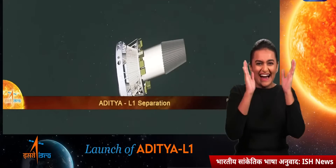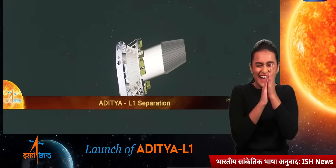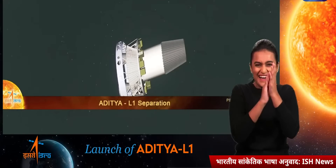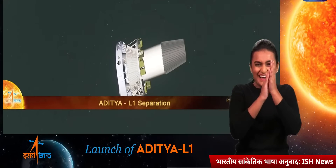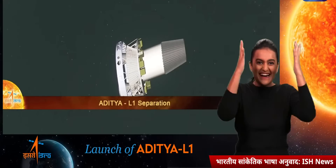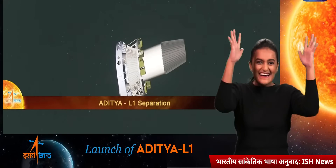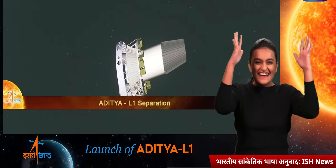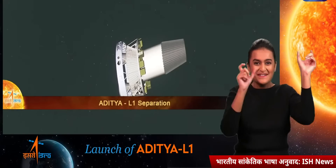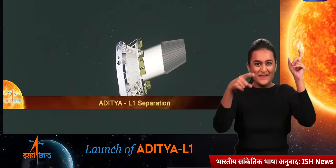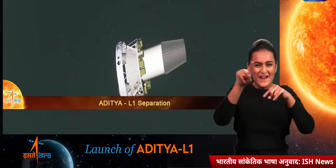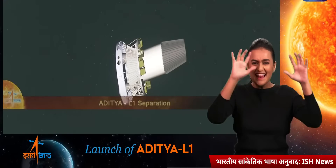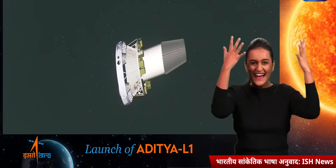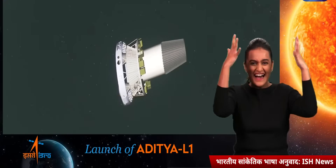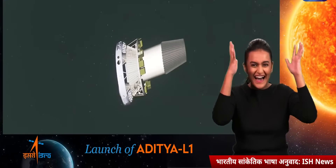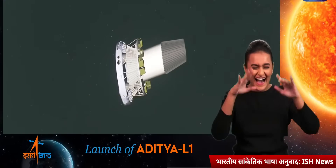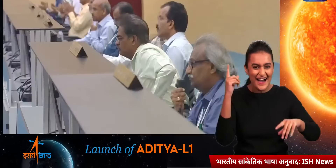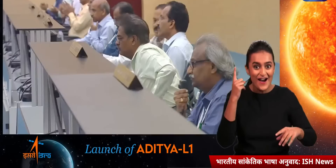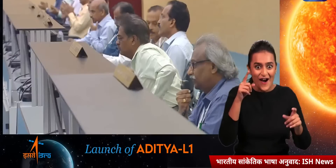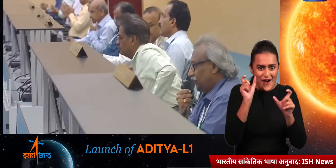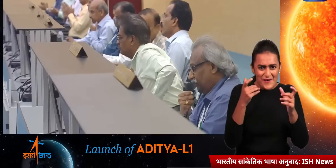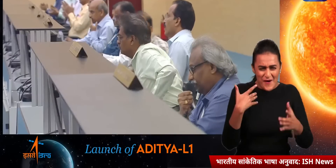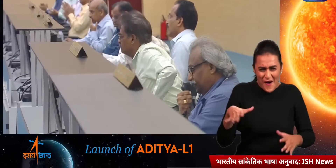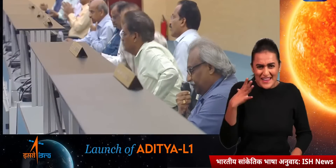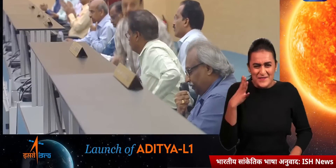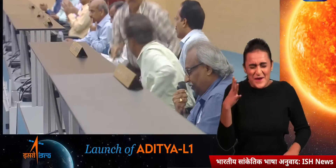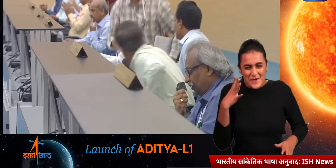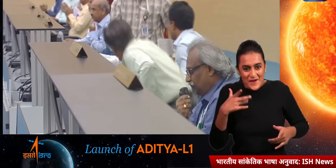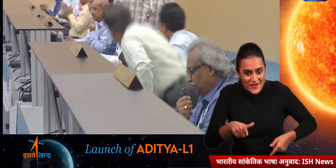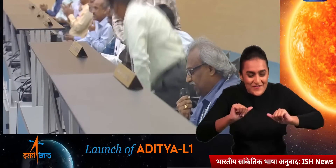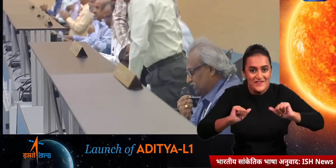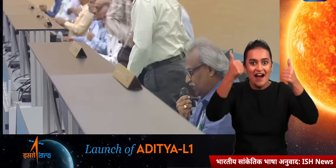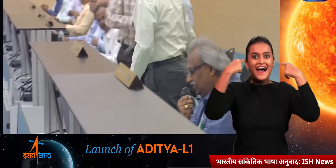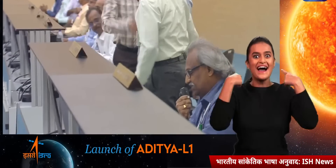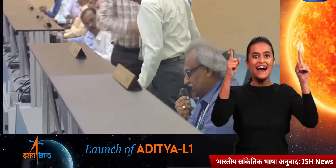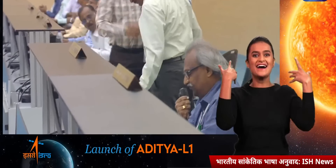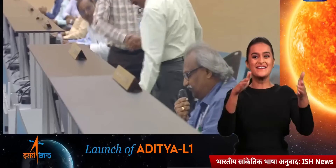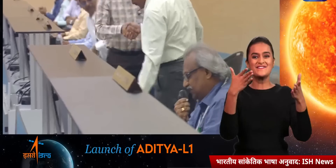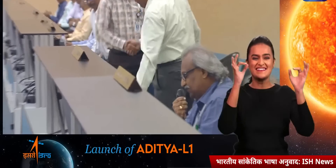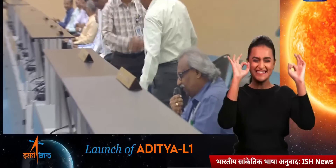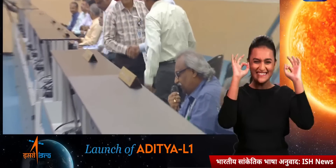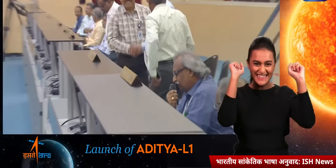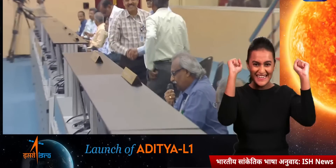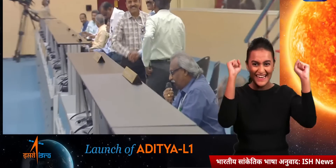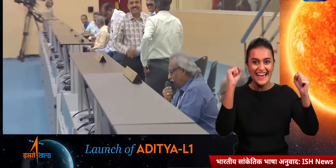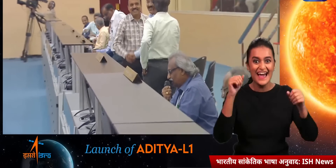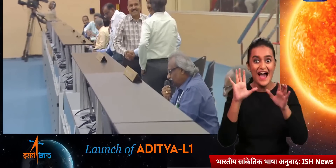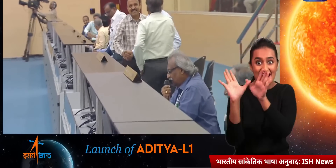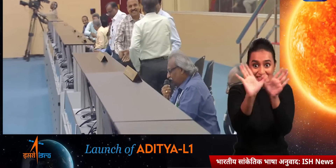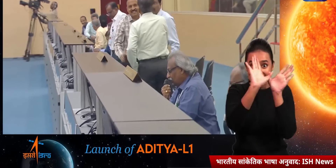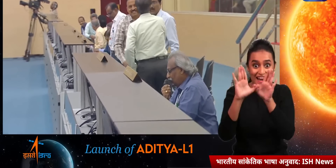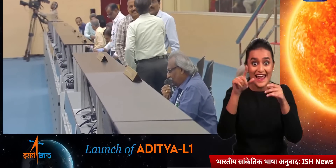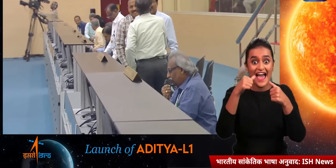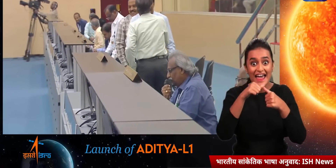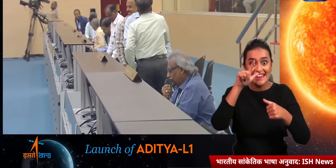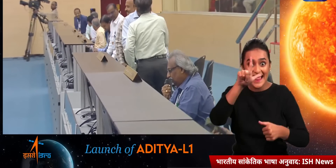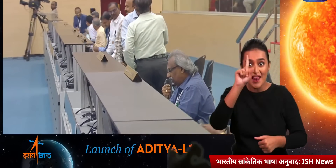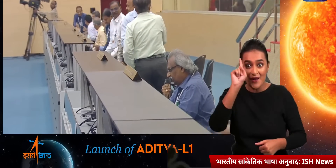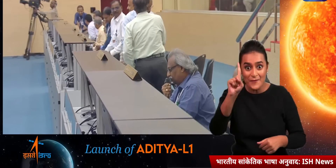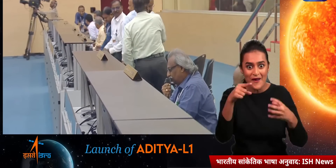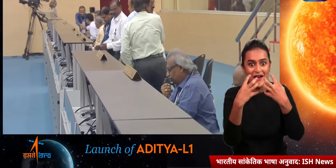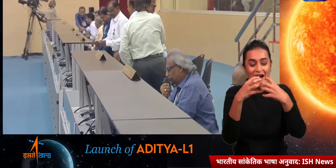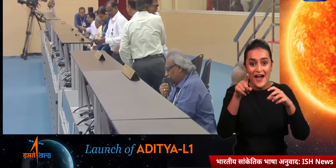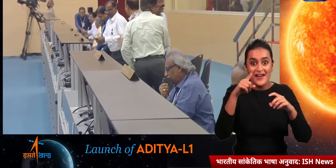और जिसका इंतजार था वह पल आ चुका है। इसकी पुष्टि कर दी गई है। आदित्य L1